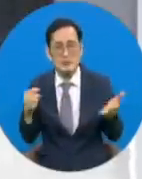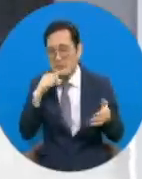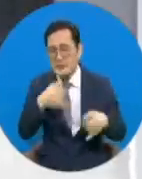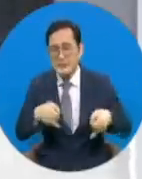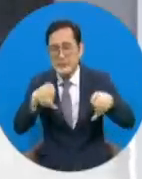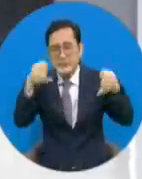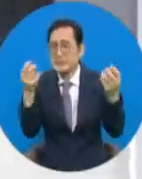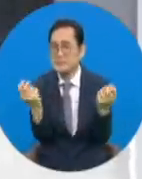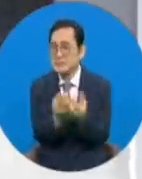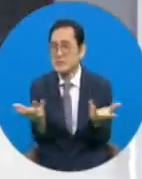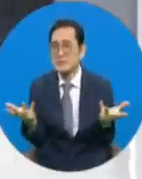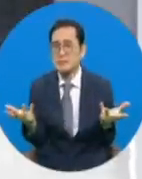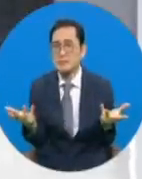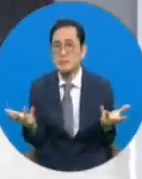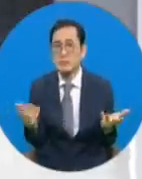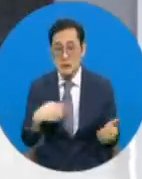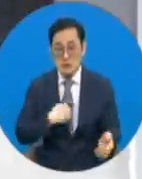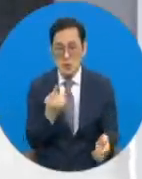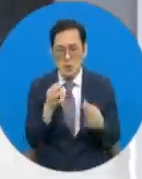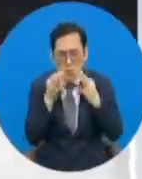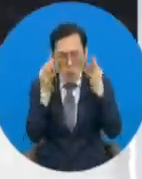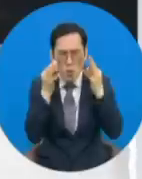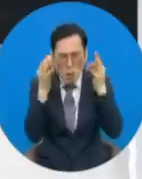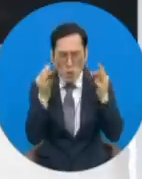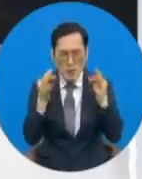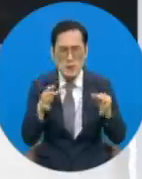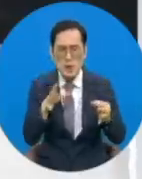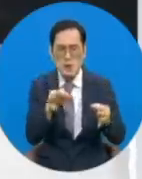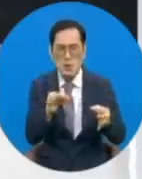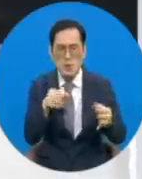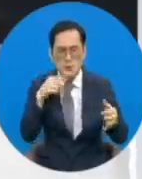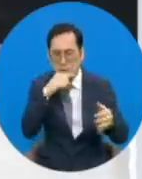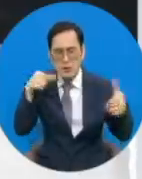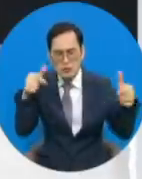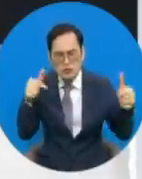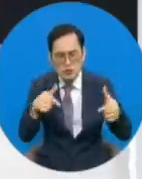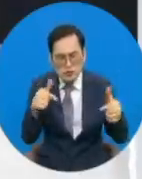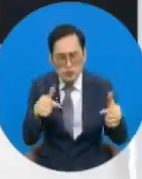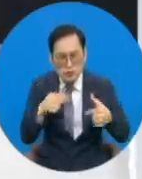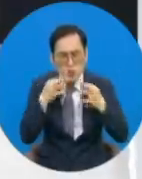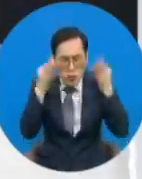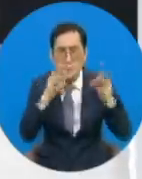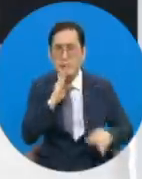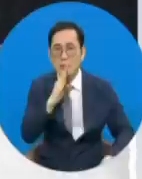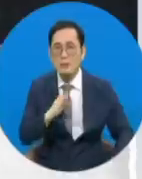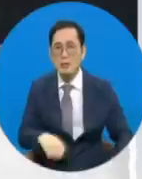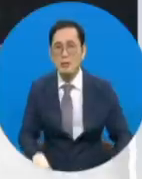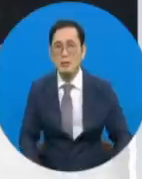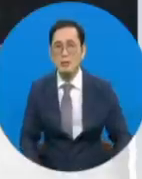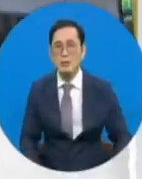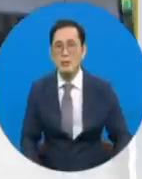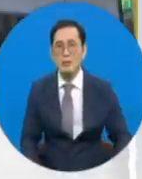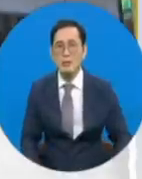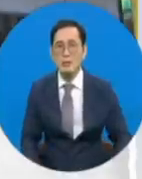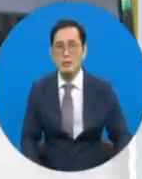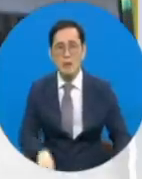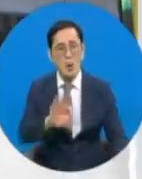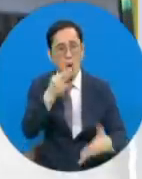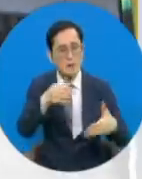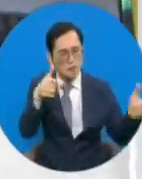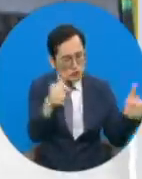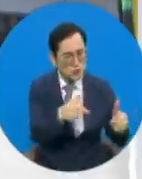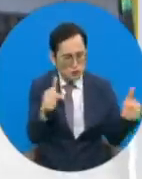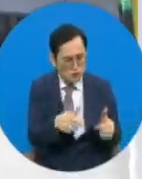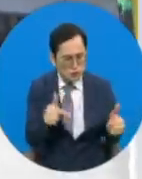되는데, 그럼 스스로가 해결할 수 있는 자구적 노력이 있어야 될 것 아닙니까? 근데 맨날 말만 하면 뭐합니까? 노력이 해소가 안 되고, 이런